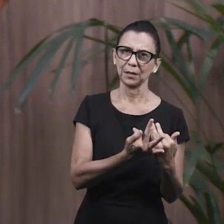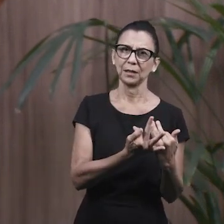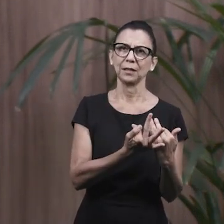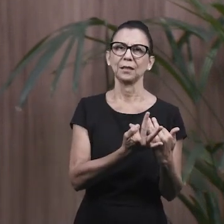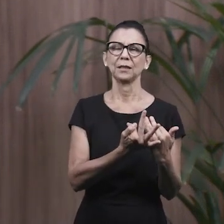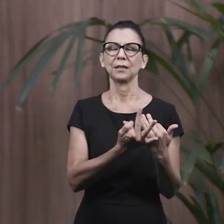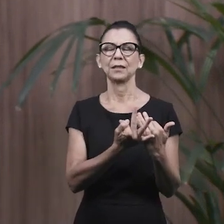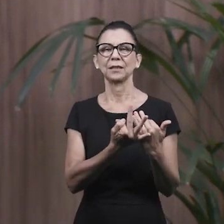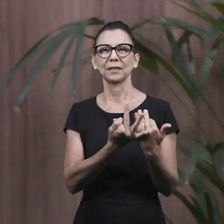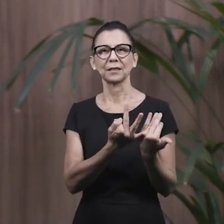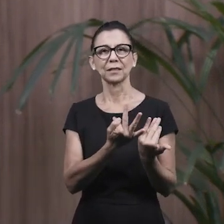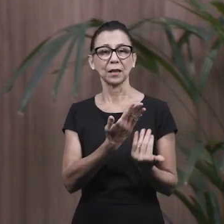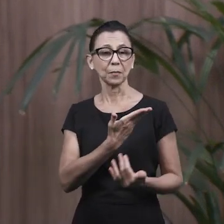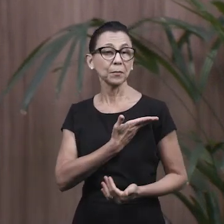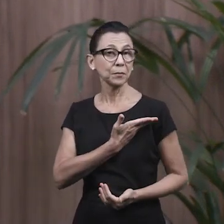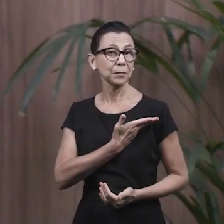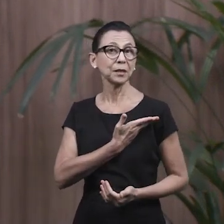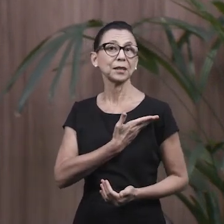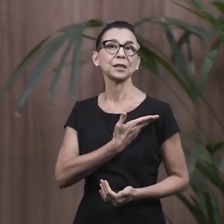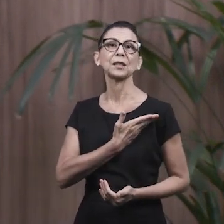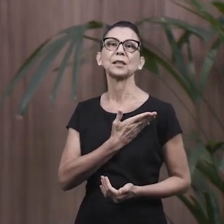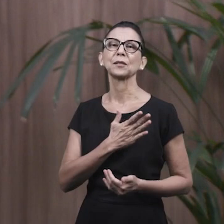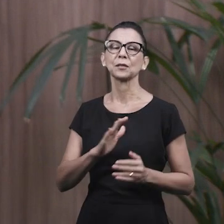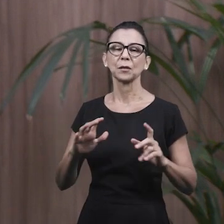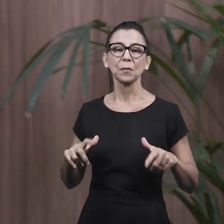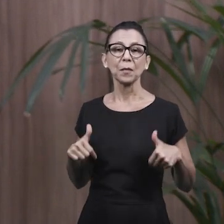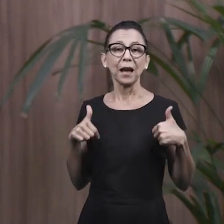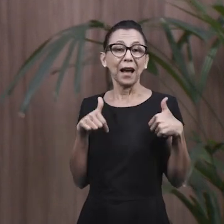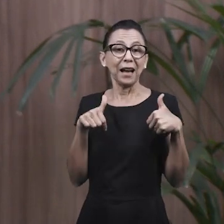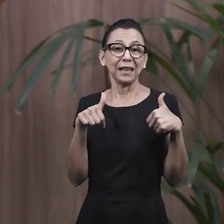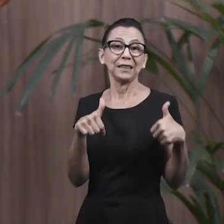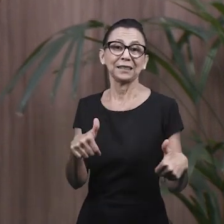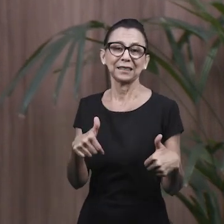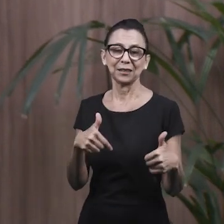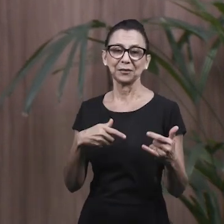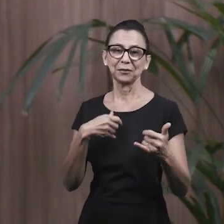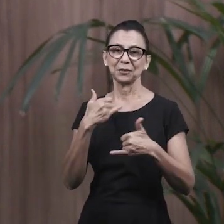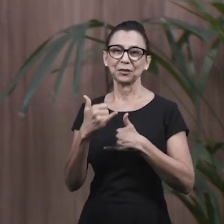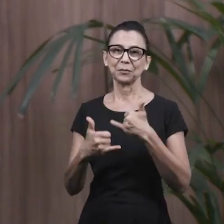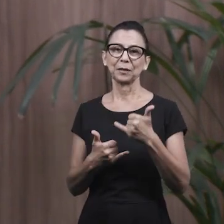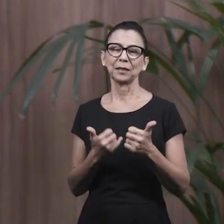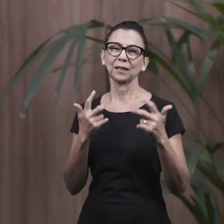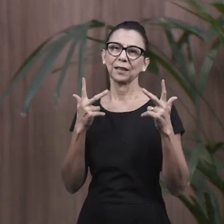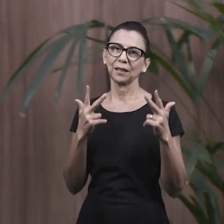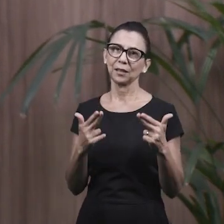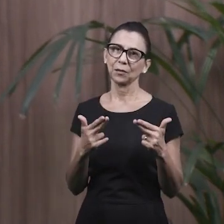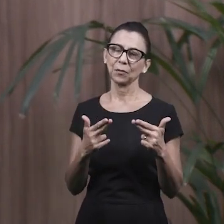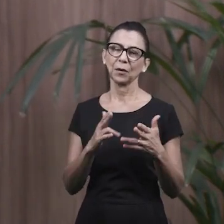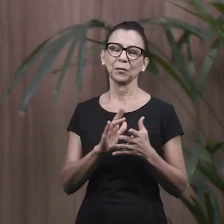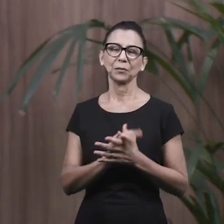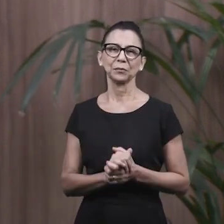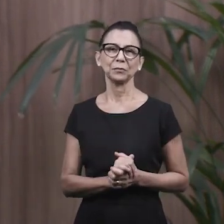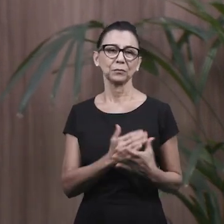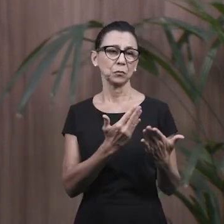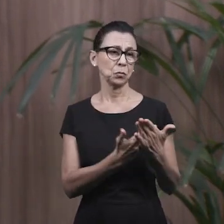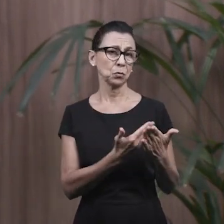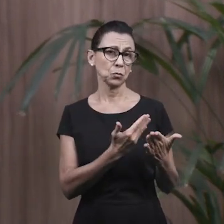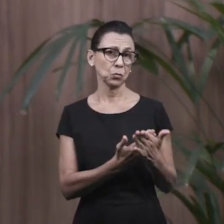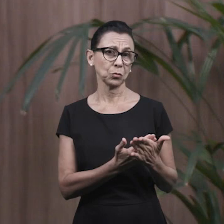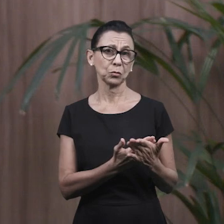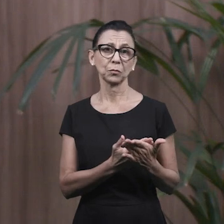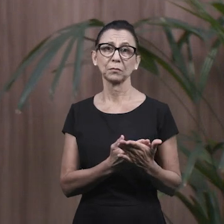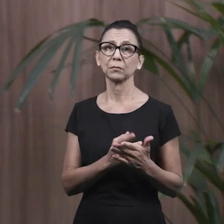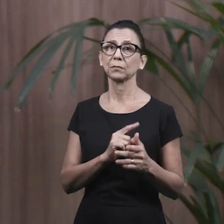nos bien-aimés, comme une attitude de jouer, c'est très important, comme l'activité en soi-même. Cela veut dire que jouer,